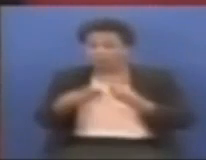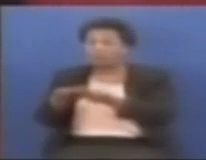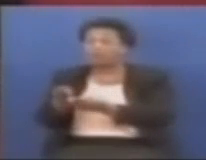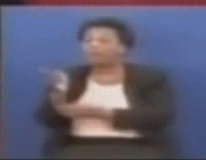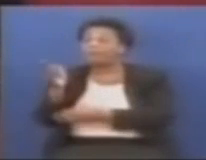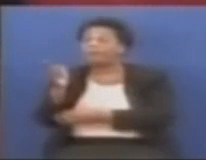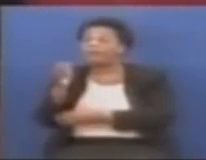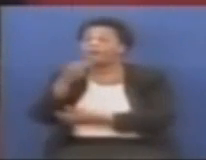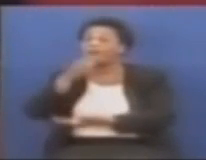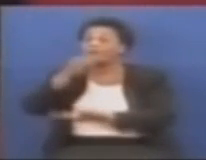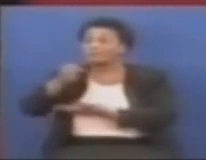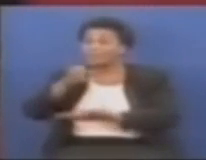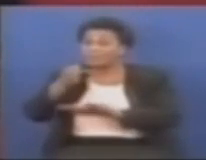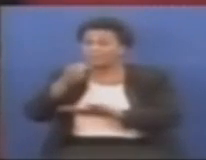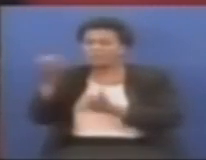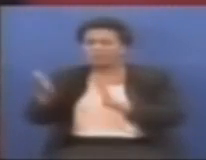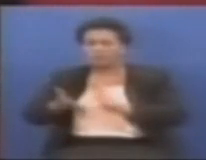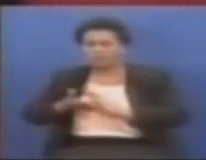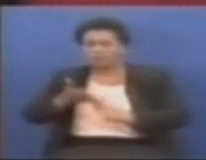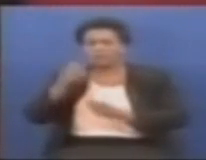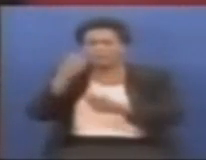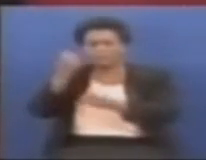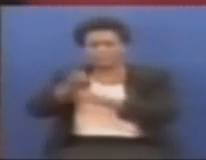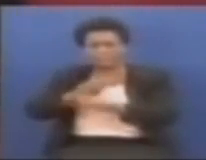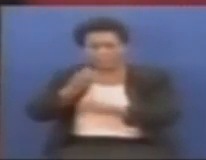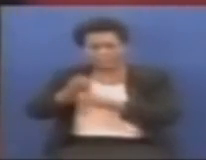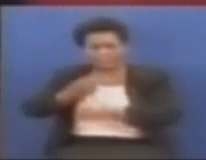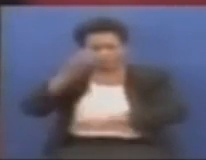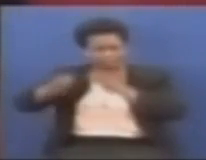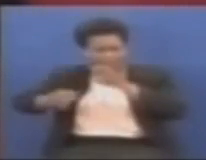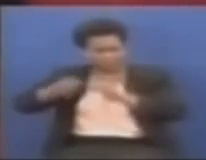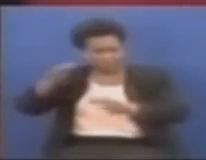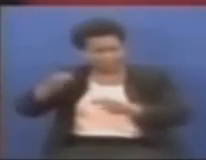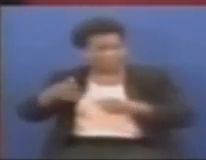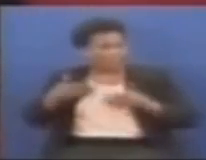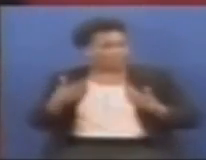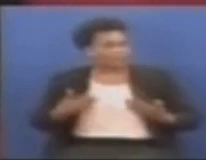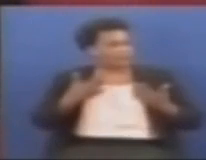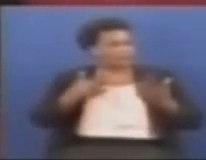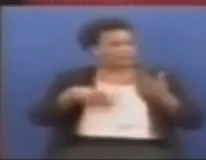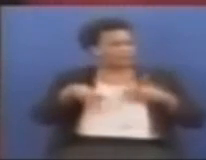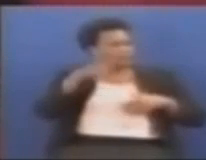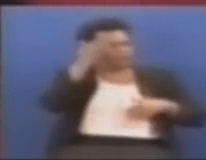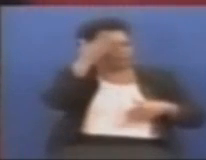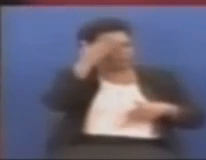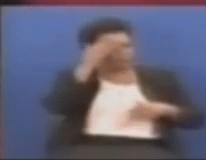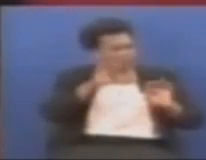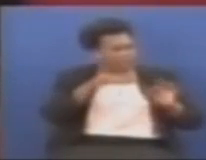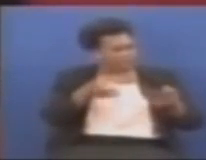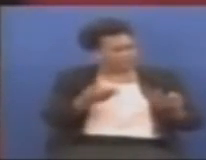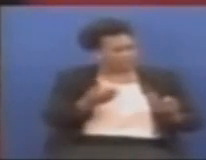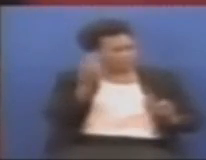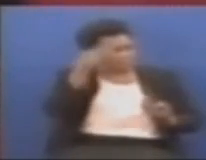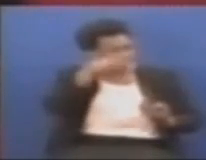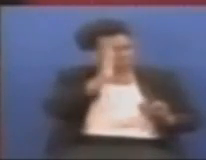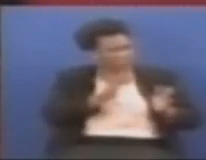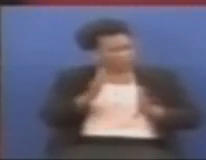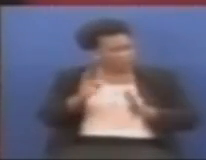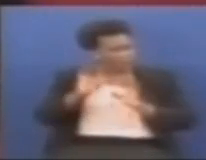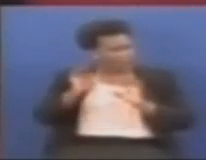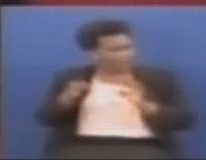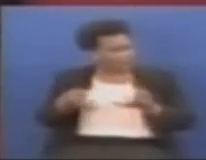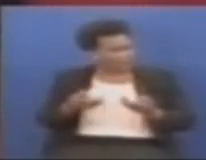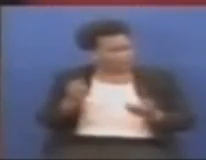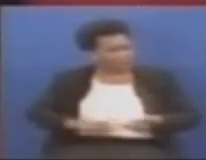ufanisi. Nini mpango wa serikali kutumia kilimo kama sehemu kubwa inayoweza kuajiri vijana wengi kwenye nchi hii?